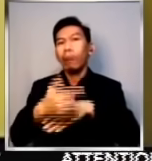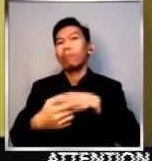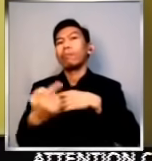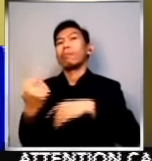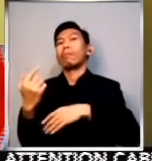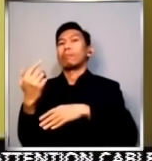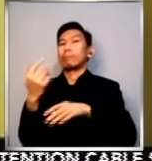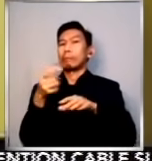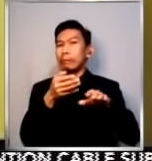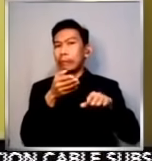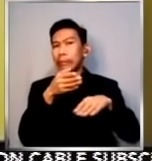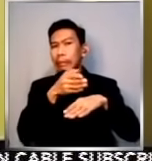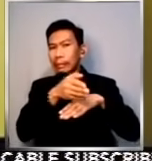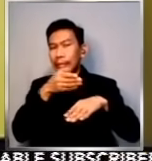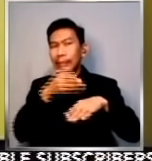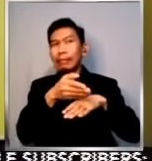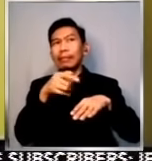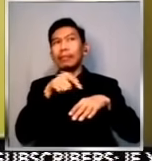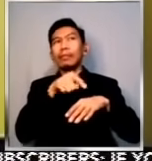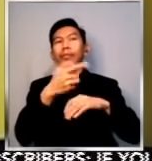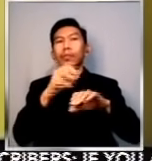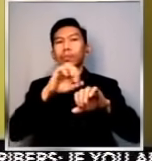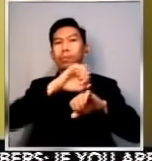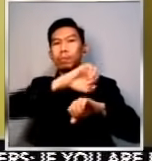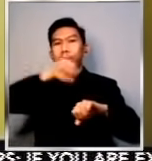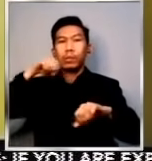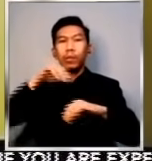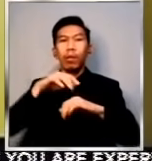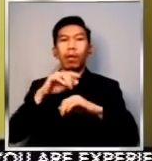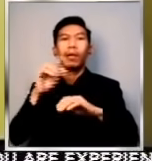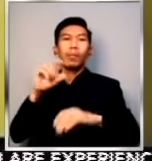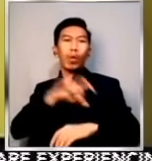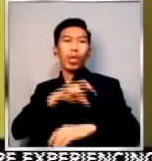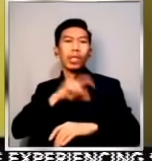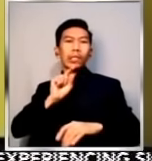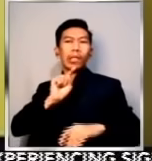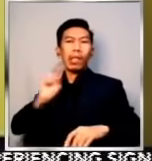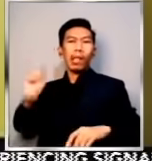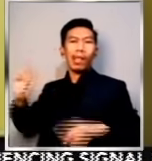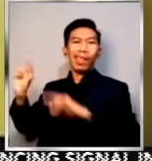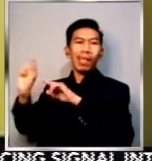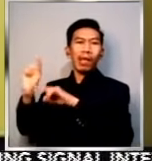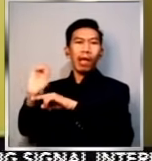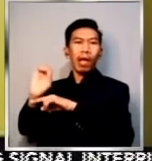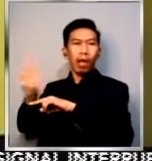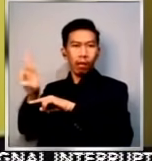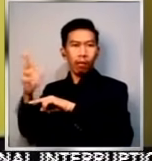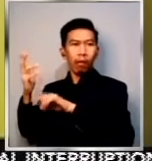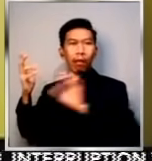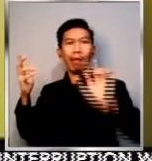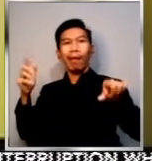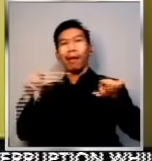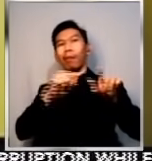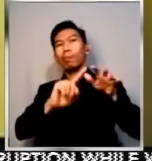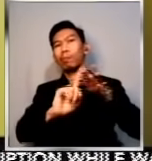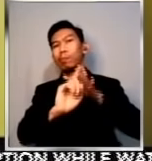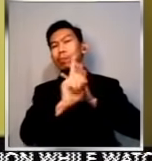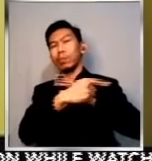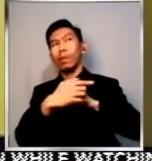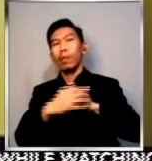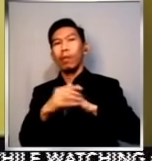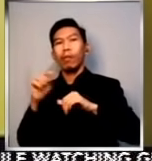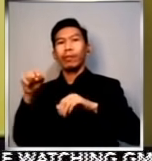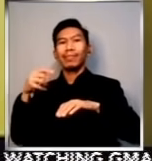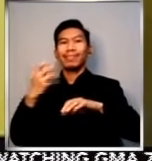umihi lang daw saglit ang bantay na pulis nang mangyari ang insidente. Ang naka-assay naman sa front desk ay may inaayos na blotter malapit